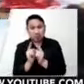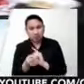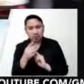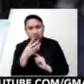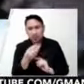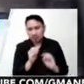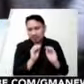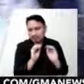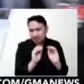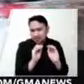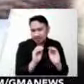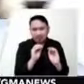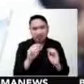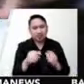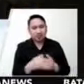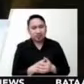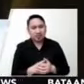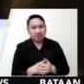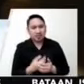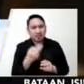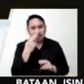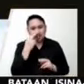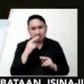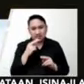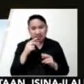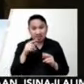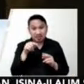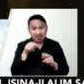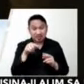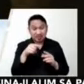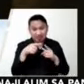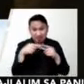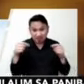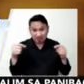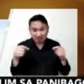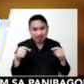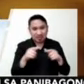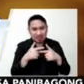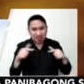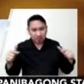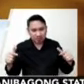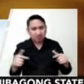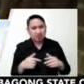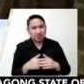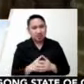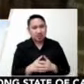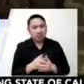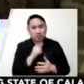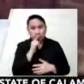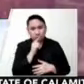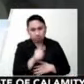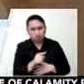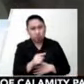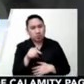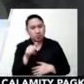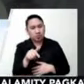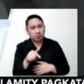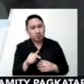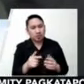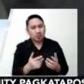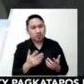kanya ng ni hongo Habang nasa set malaking bagay daw ito para authentic ang kanyang paganap